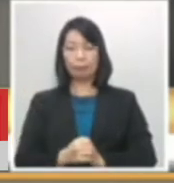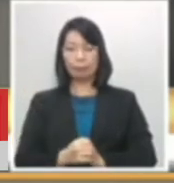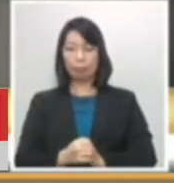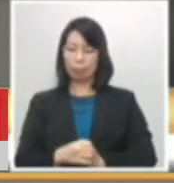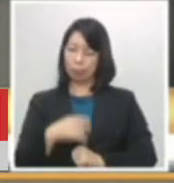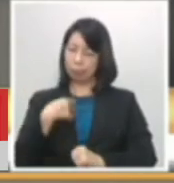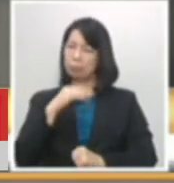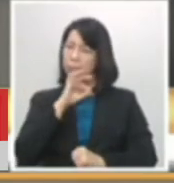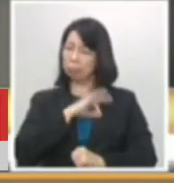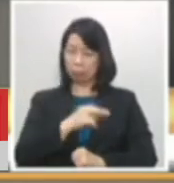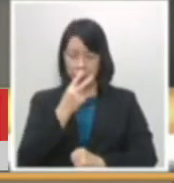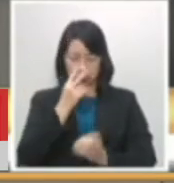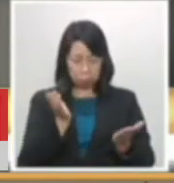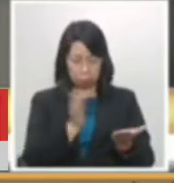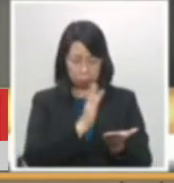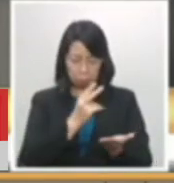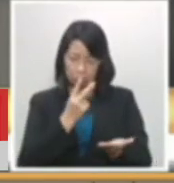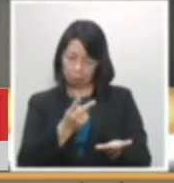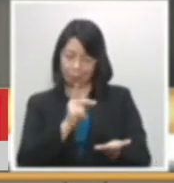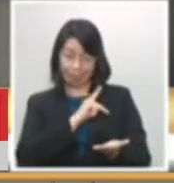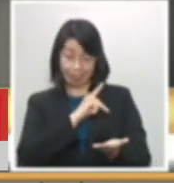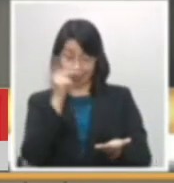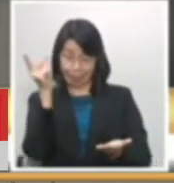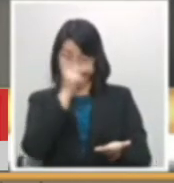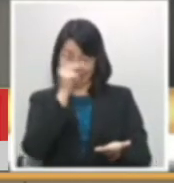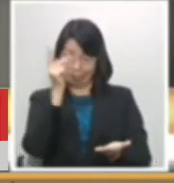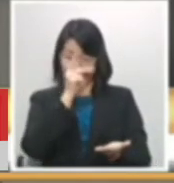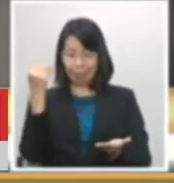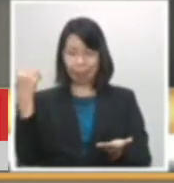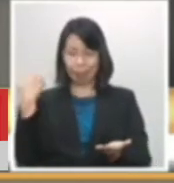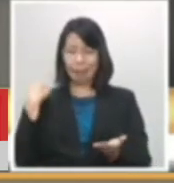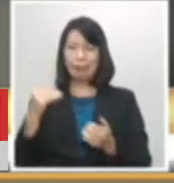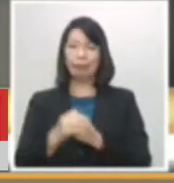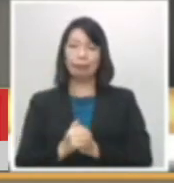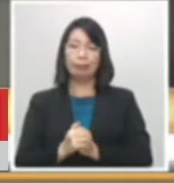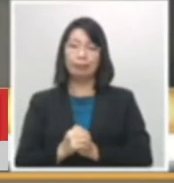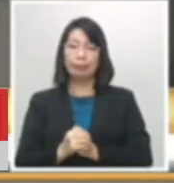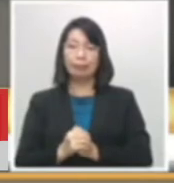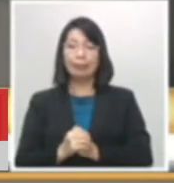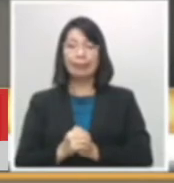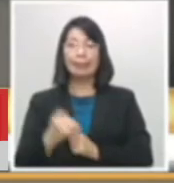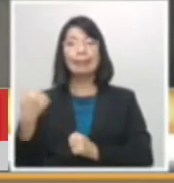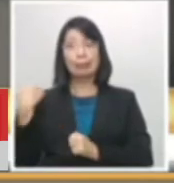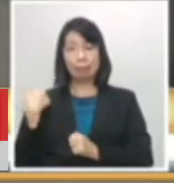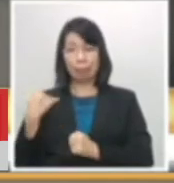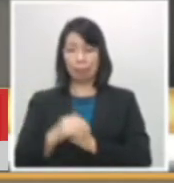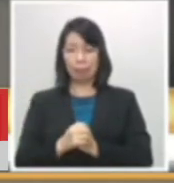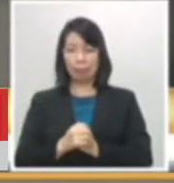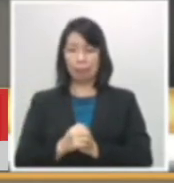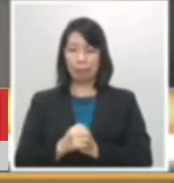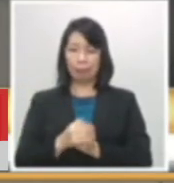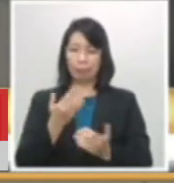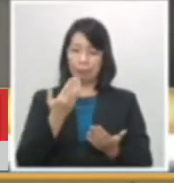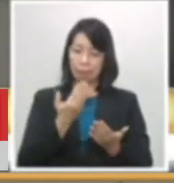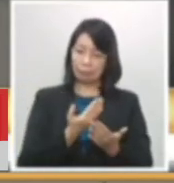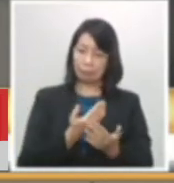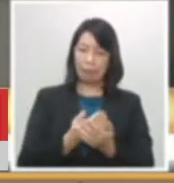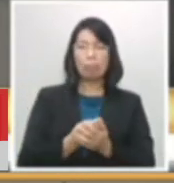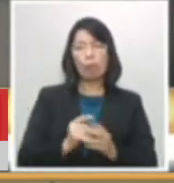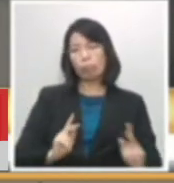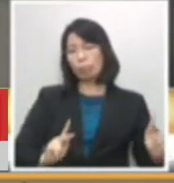แปลกใจหลายหน่วยงานในกระทรวงนี่ครับก็มีการปรับลดปกติขึ้นบ้างลงบ้า